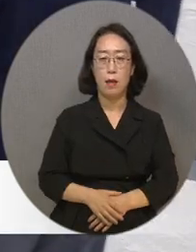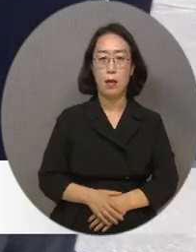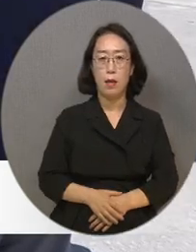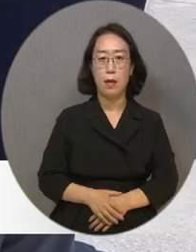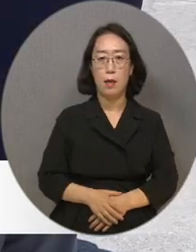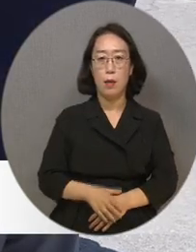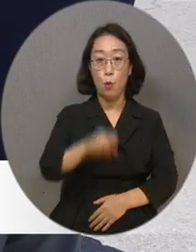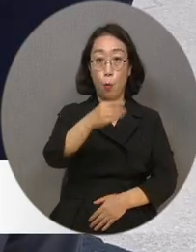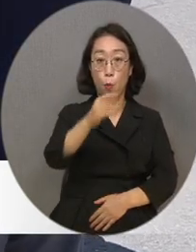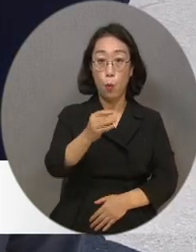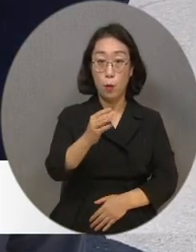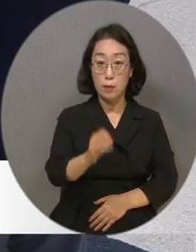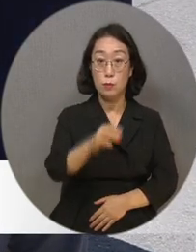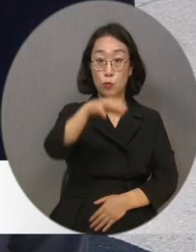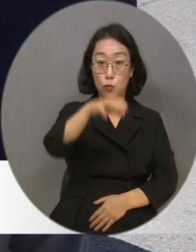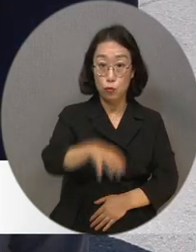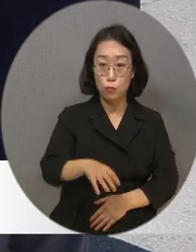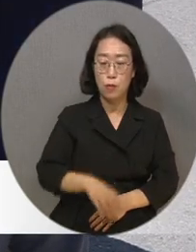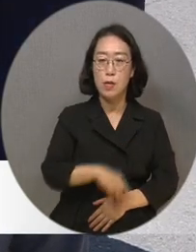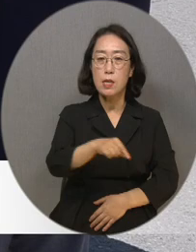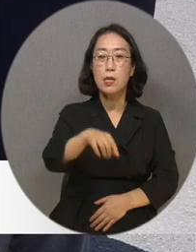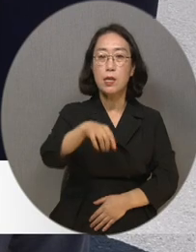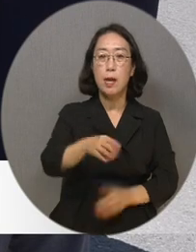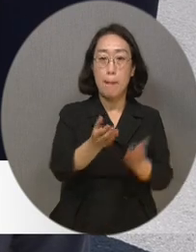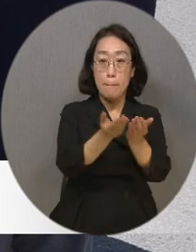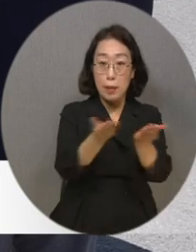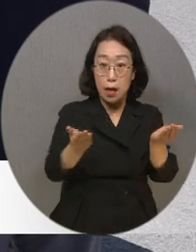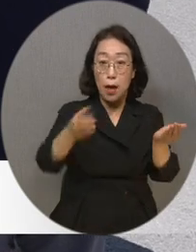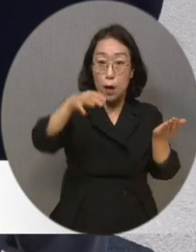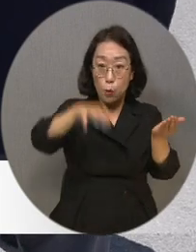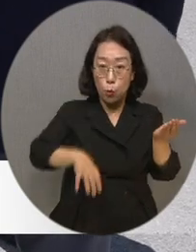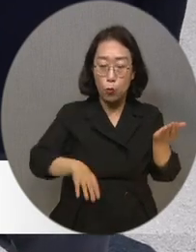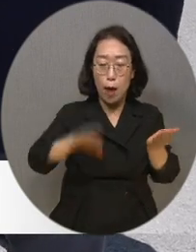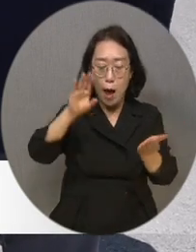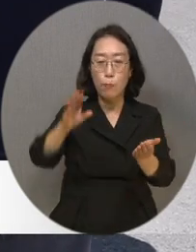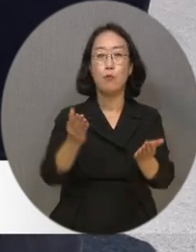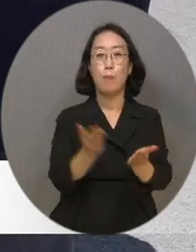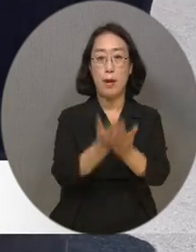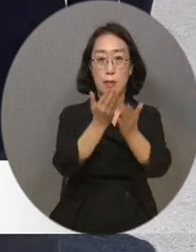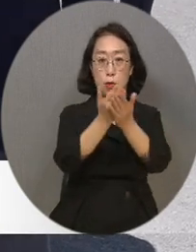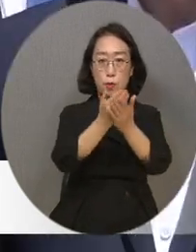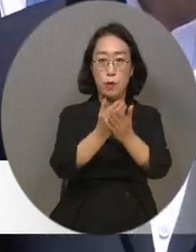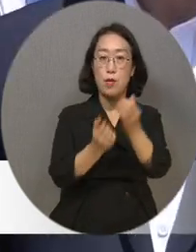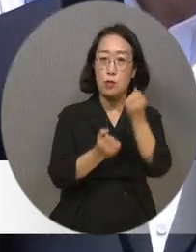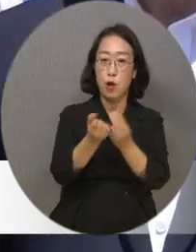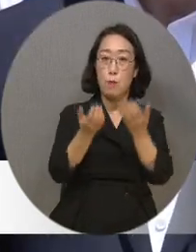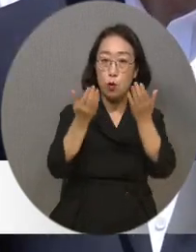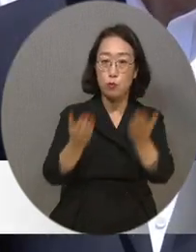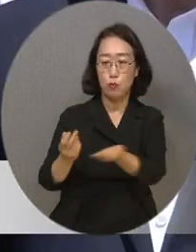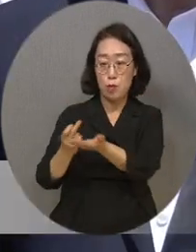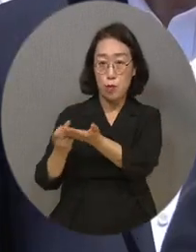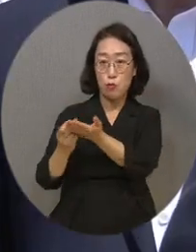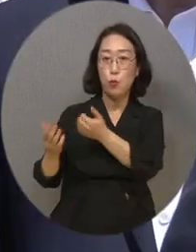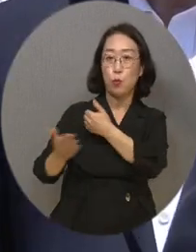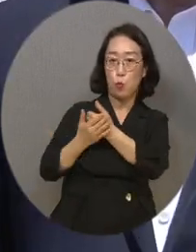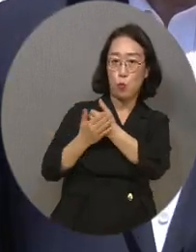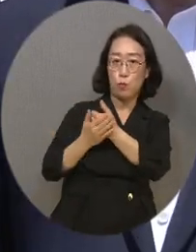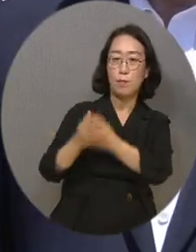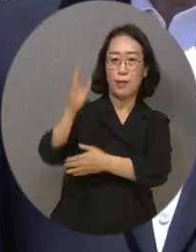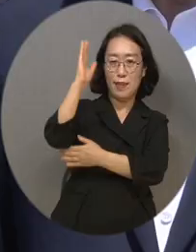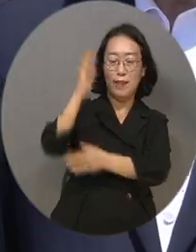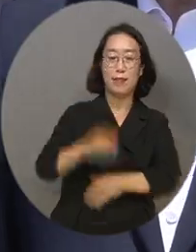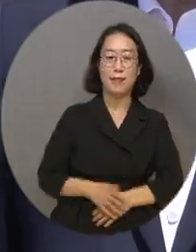전남도와 고흥군은 오영훈 제주도지사에게 녹동항 현황과 앞으로의 부두 개발 계획 등을 설명하고 제주도에 협조를 요청했습니다.